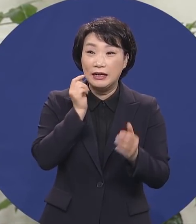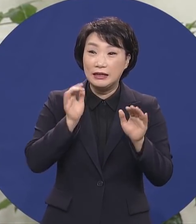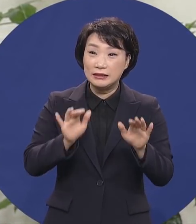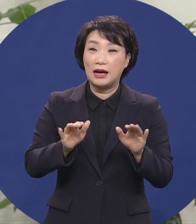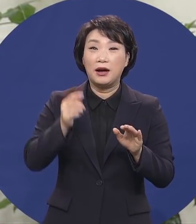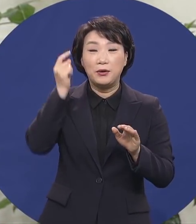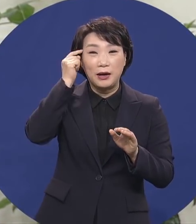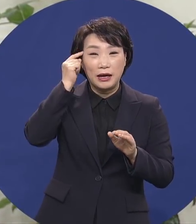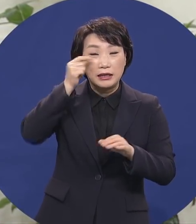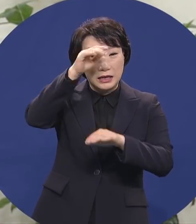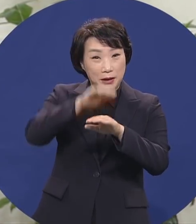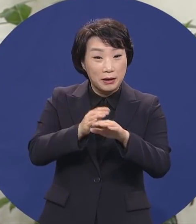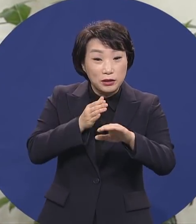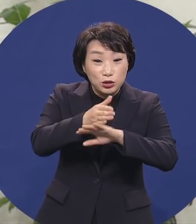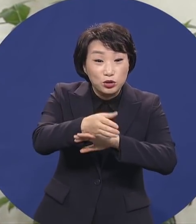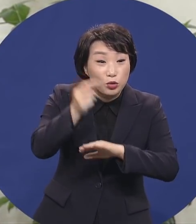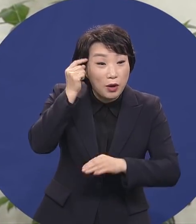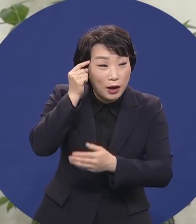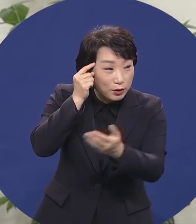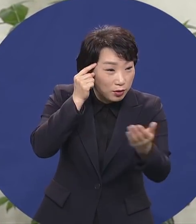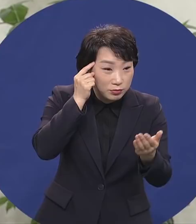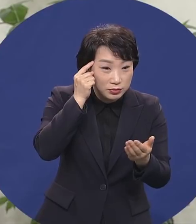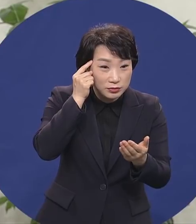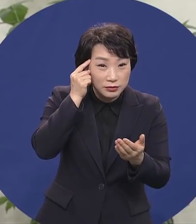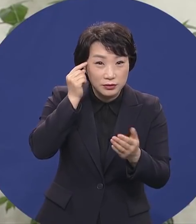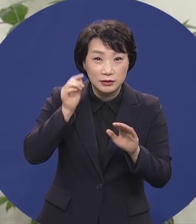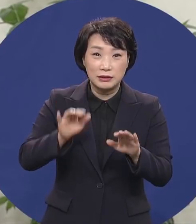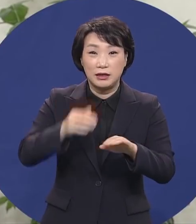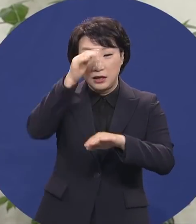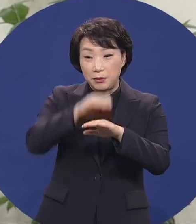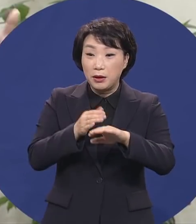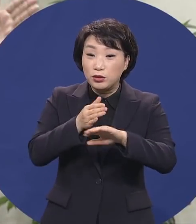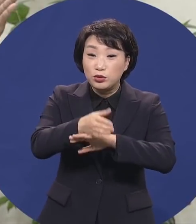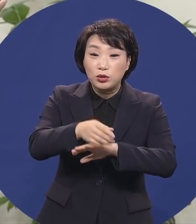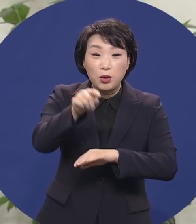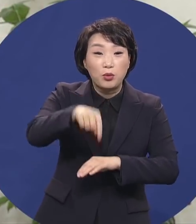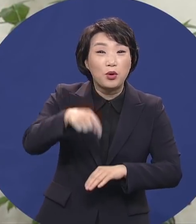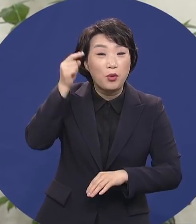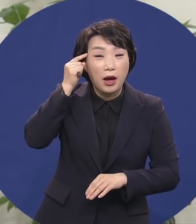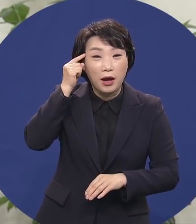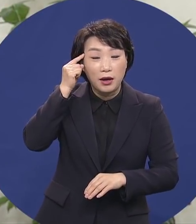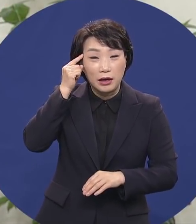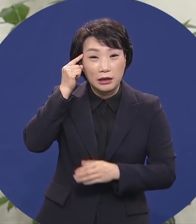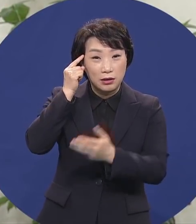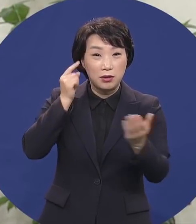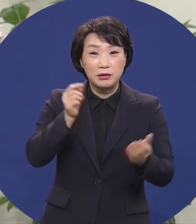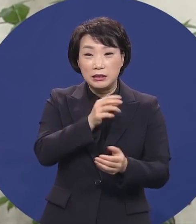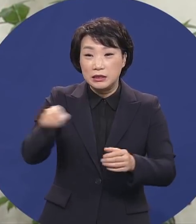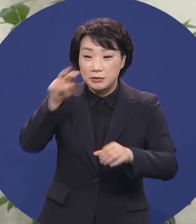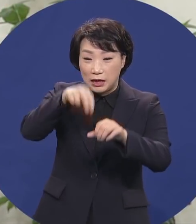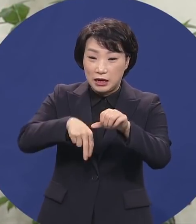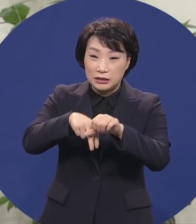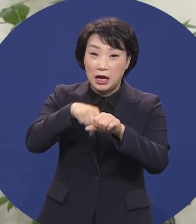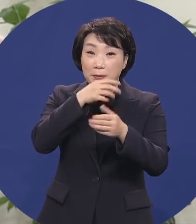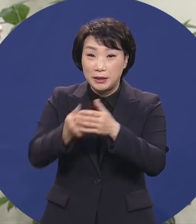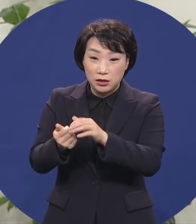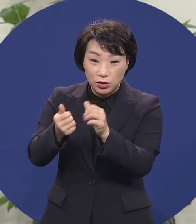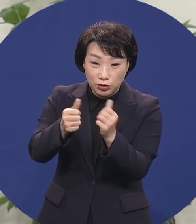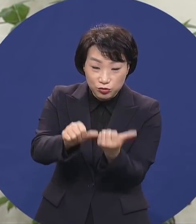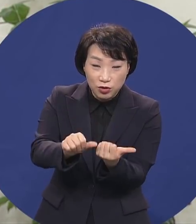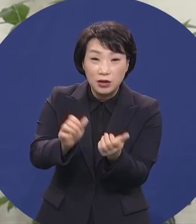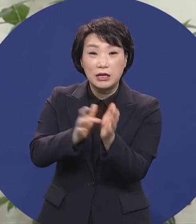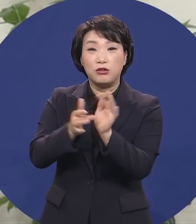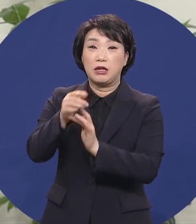왜 예배 시간 넣습니까? 예배 시간 피 흘려서 예수님의